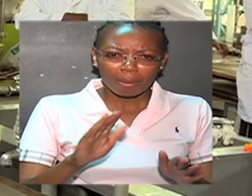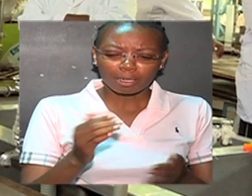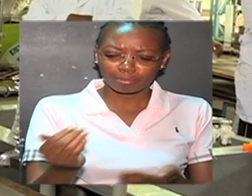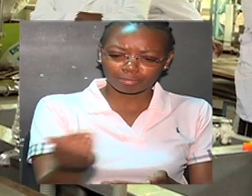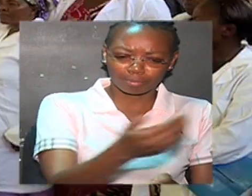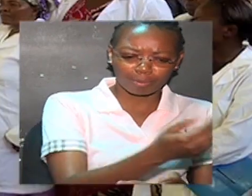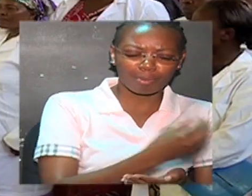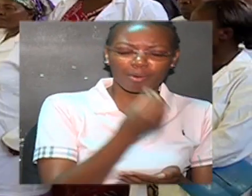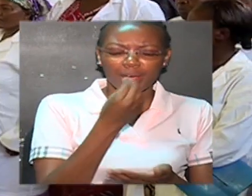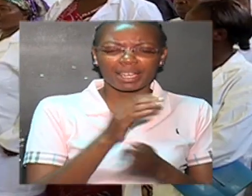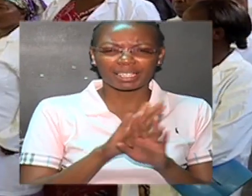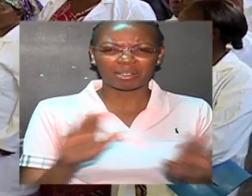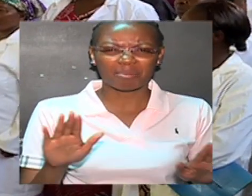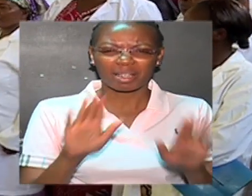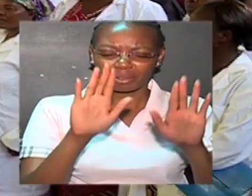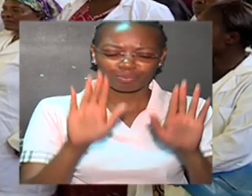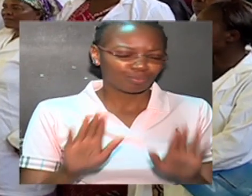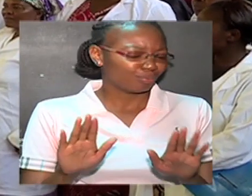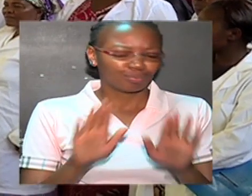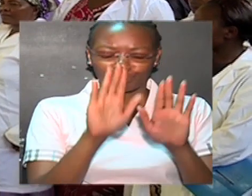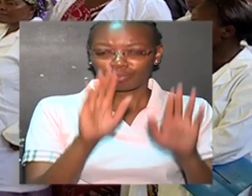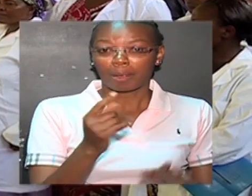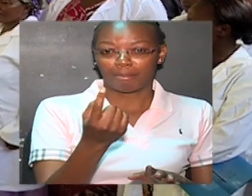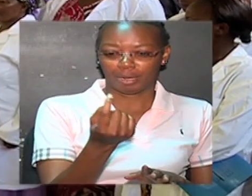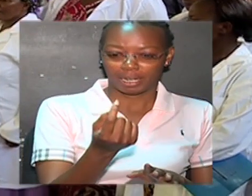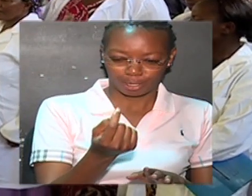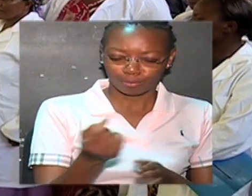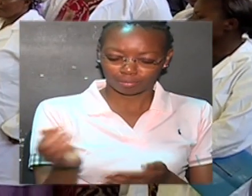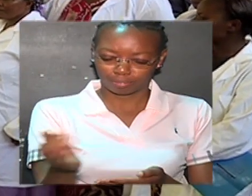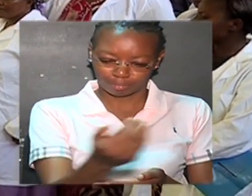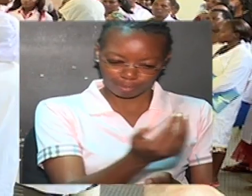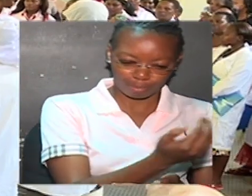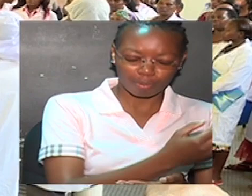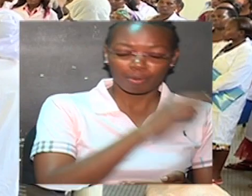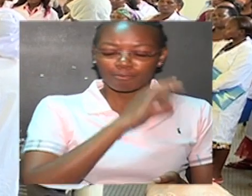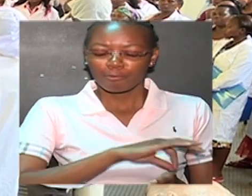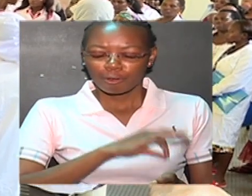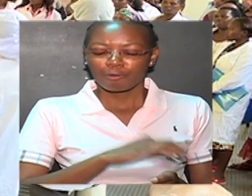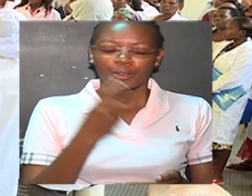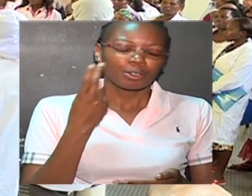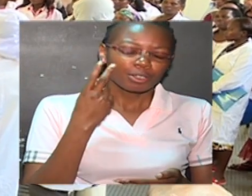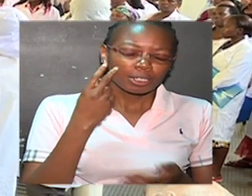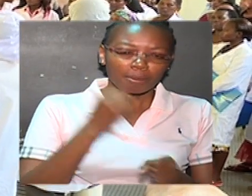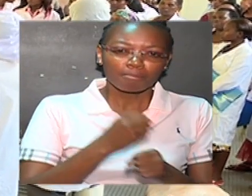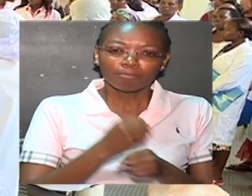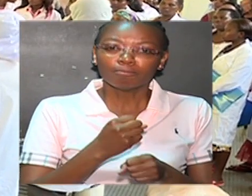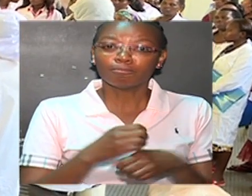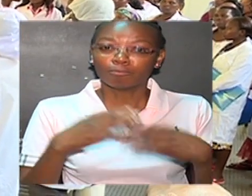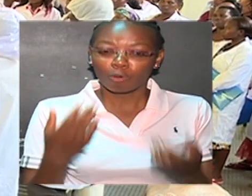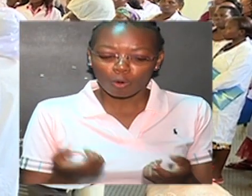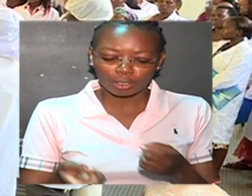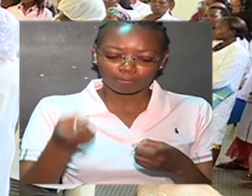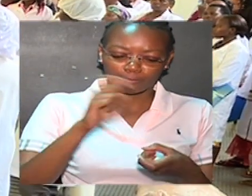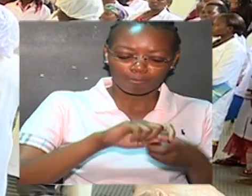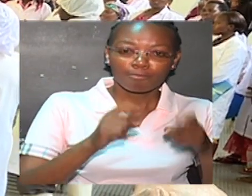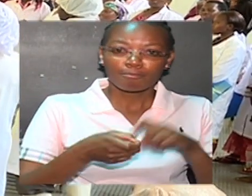akiona fedha alizopata, lakini ili kupata hela tele, kuongeza dhamana husaidia. Kila mwaka,